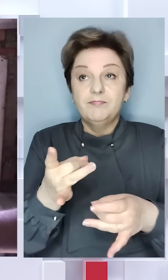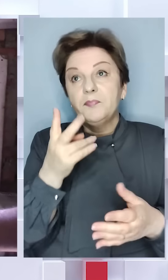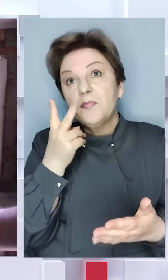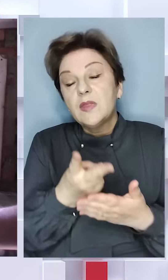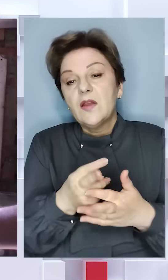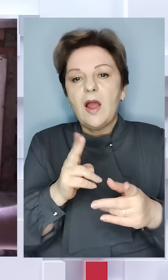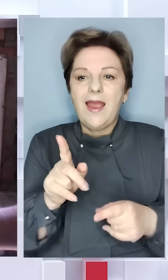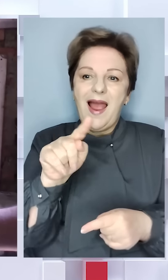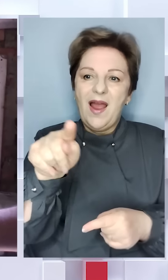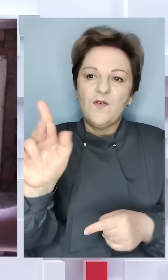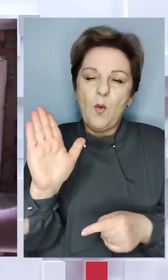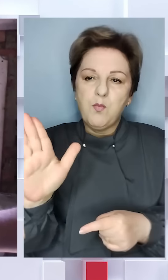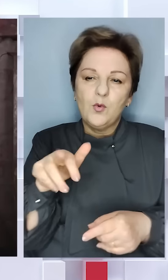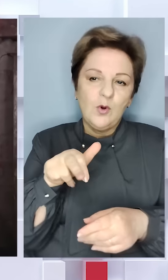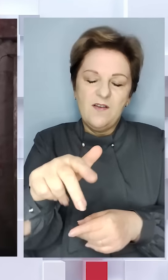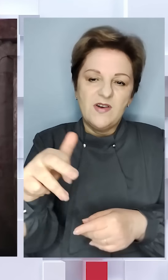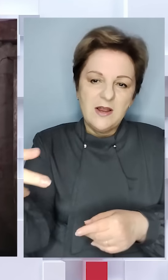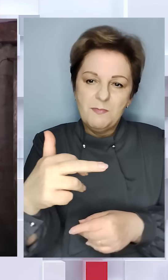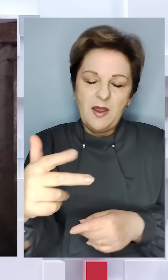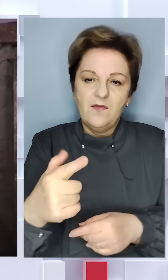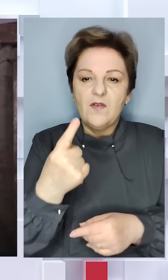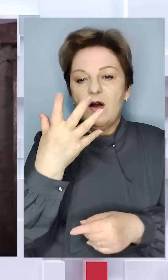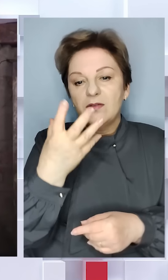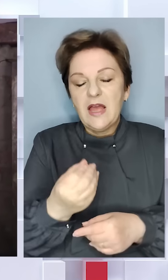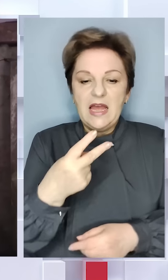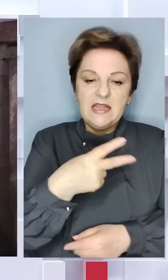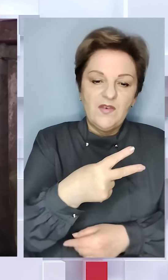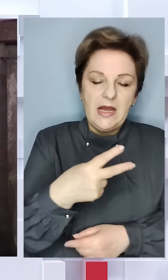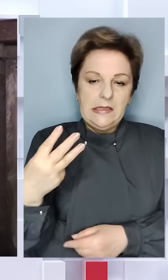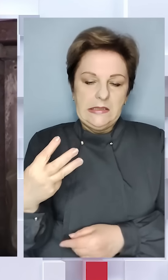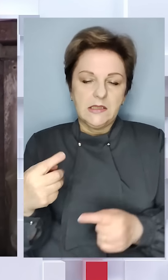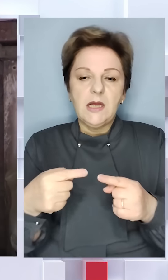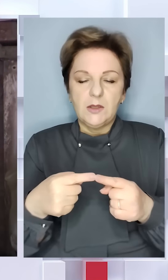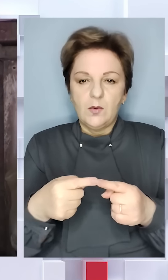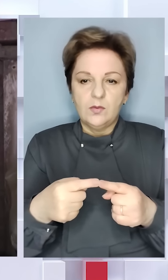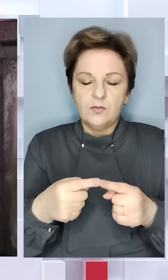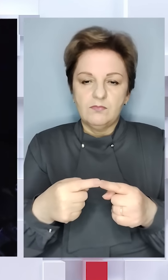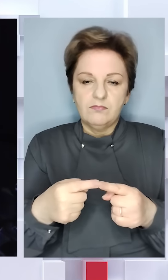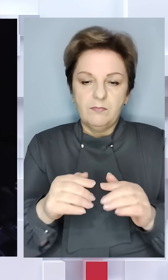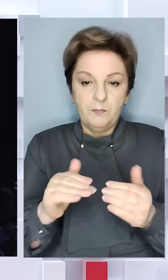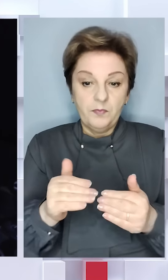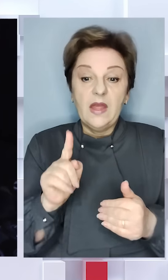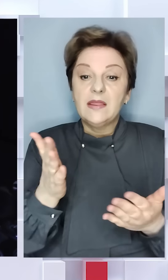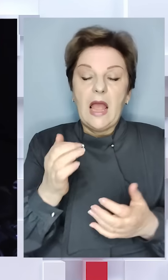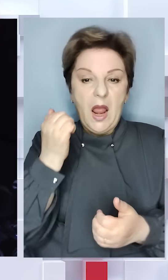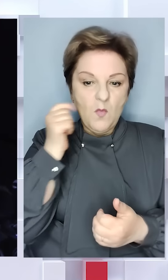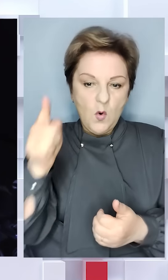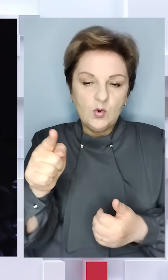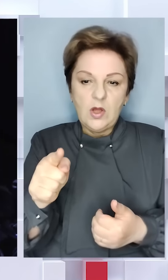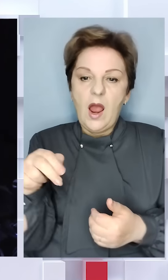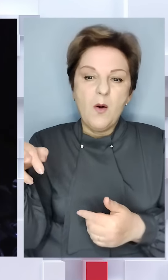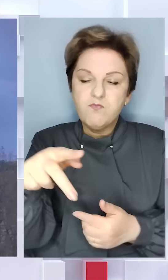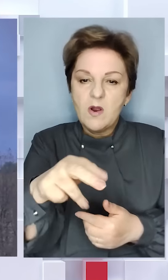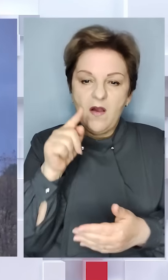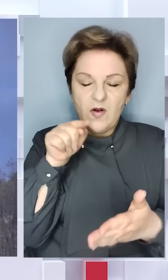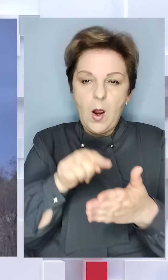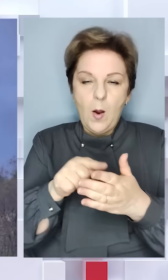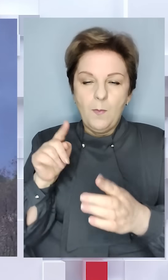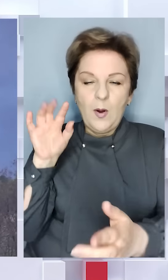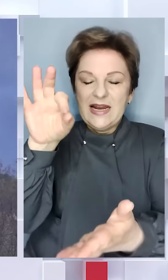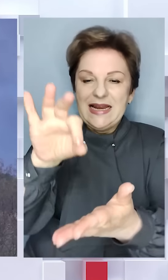дивлячись, як вони будуть вибігати. В день 20-30 точно мінімум. Там, де московити бігають та потрапляють у